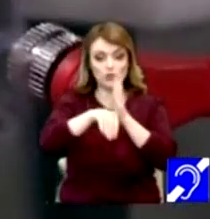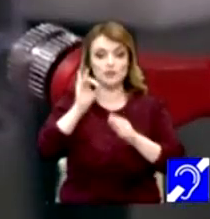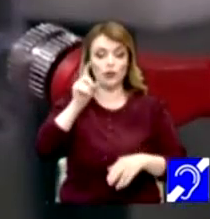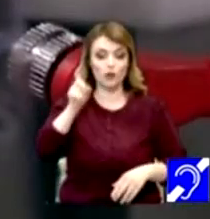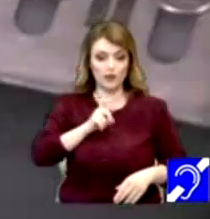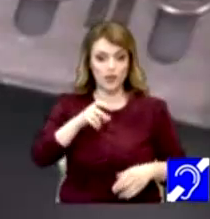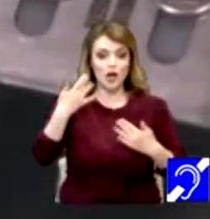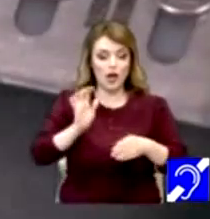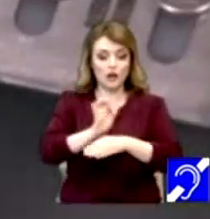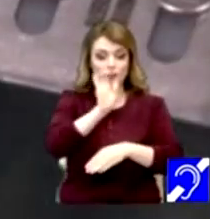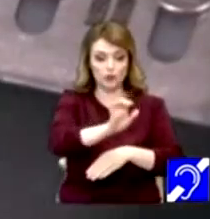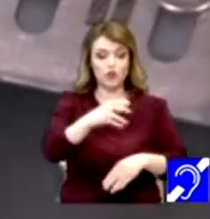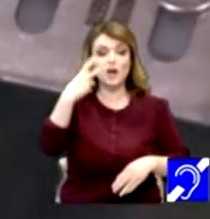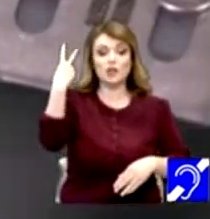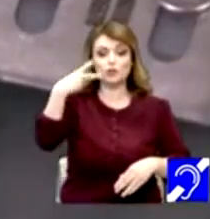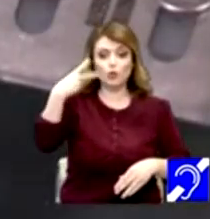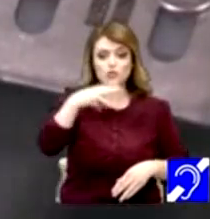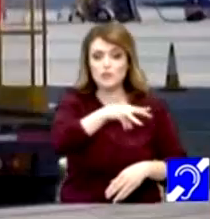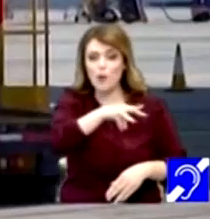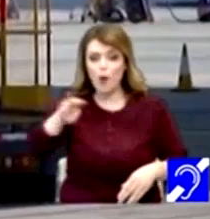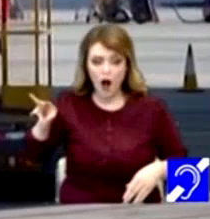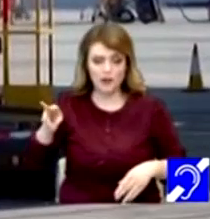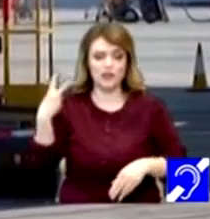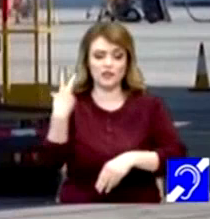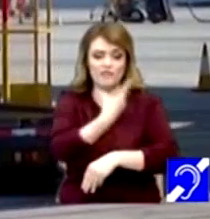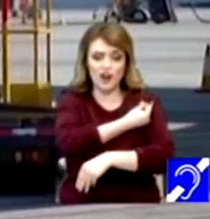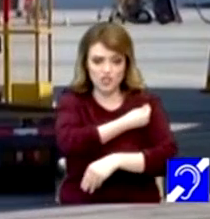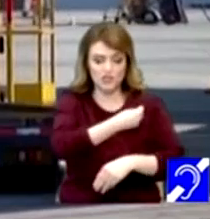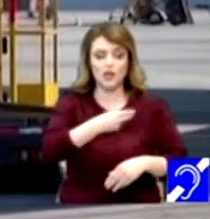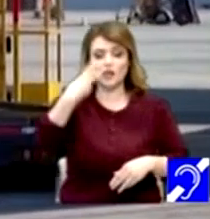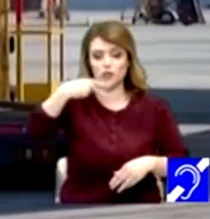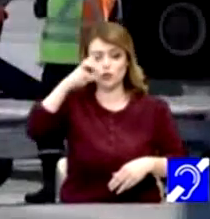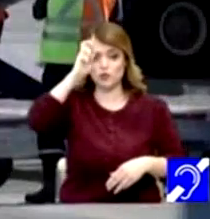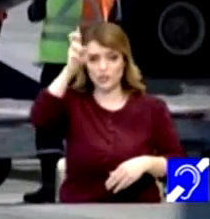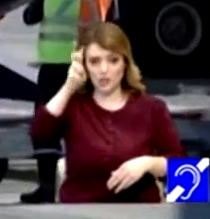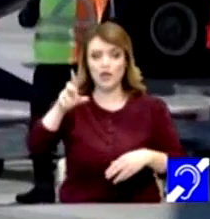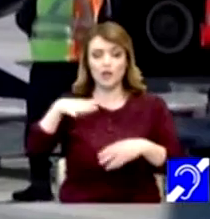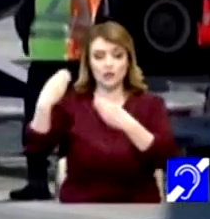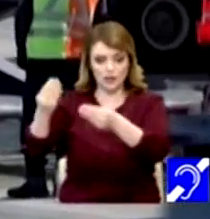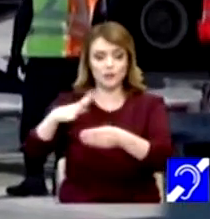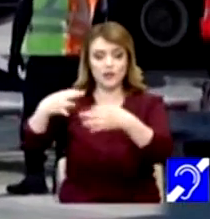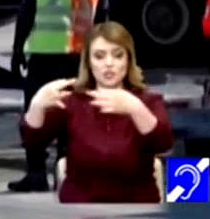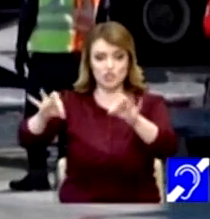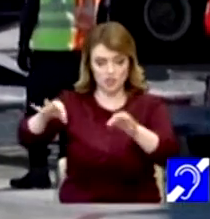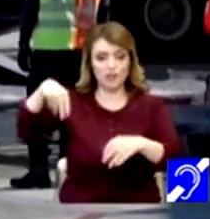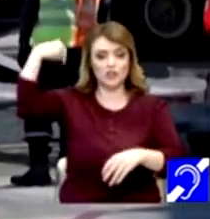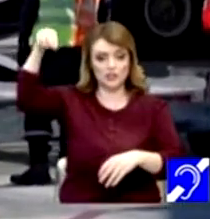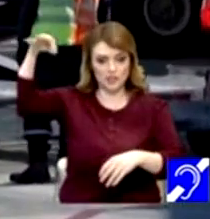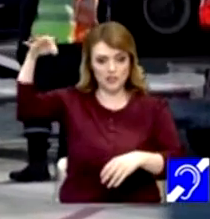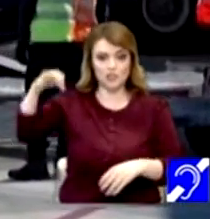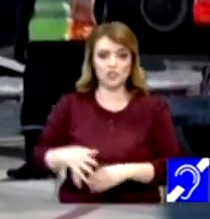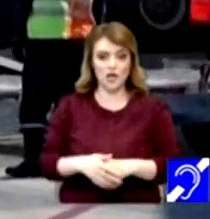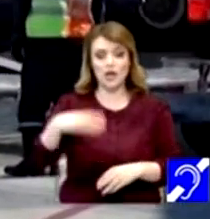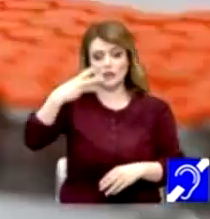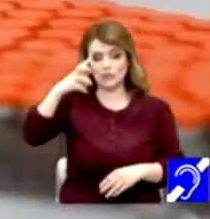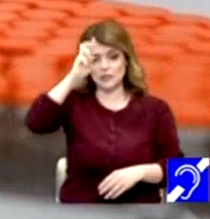că a livrat deja 200 de milioane de doze în peste 20 de țări și a primit autorizații pentru comercializarea produsului său în peste